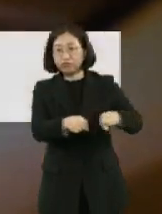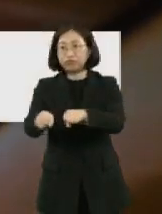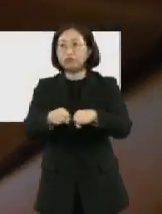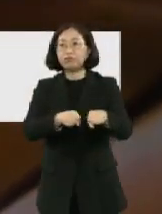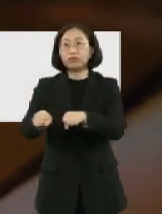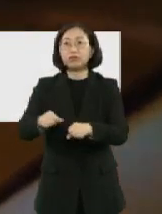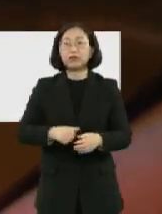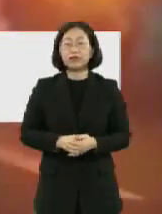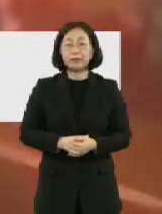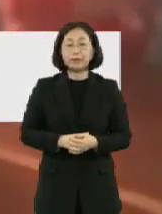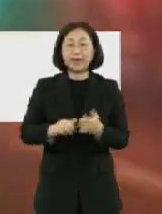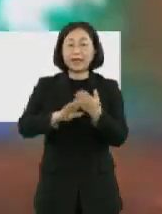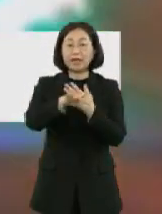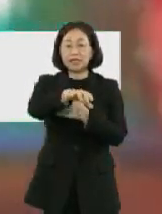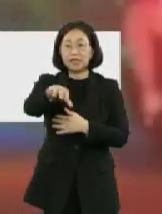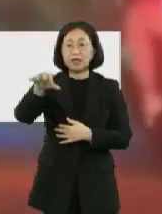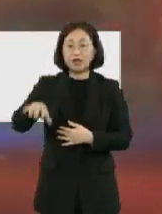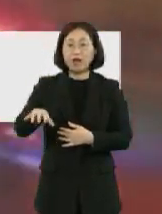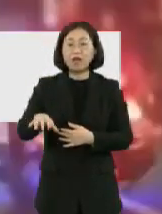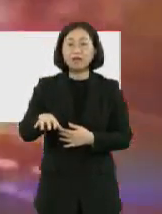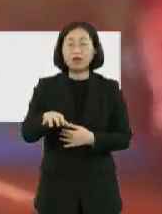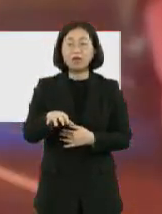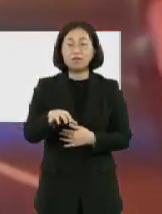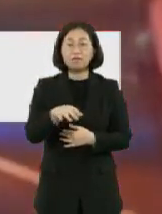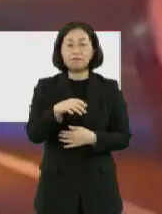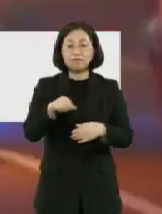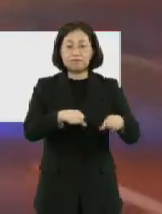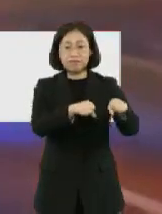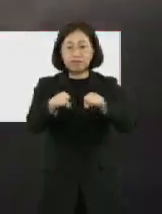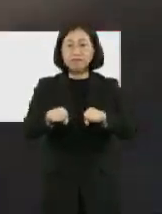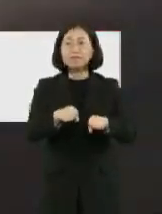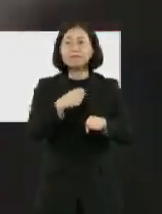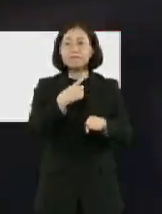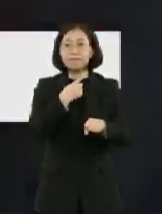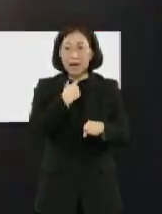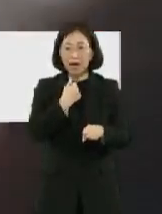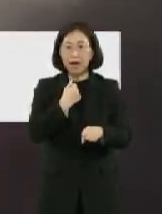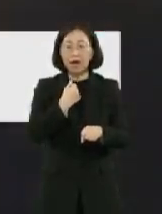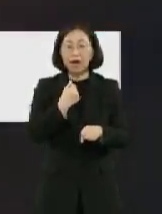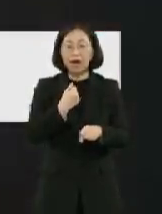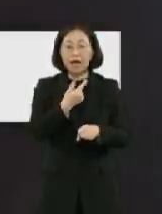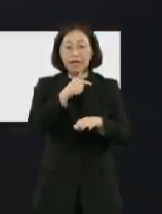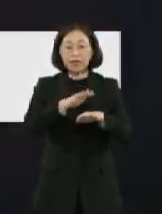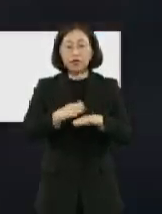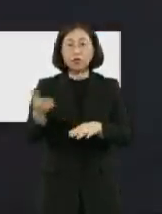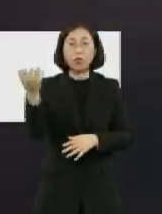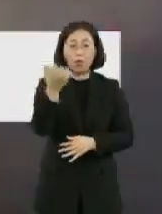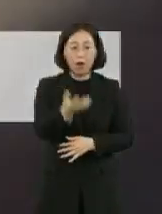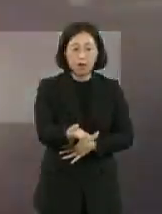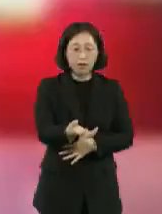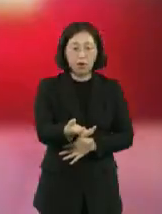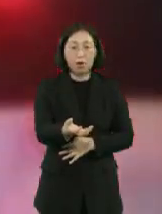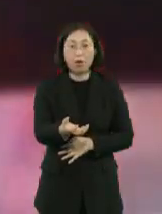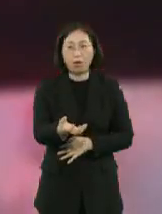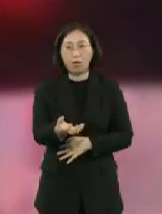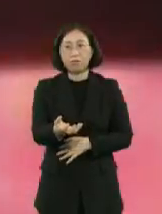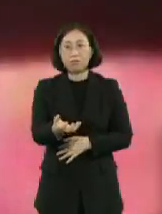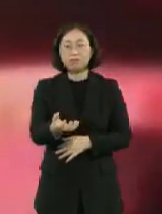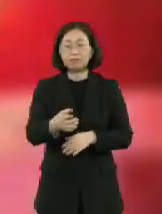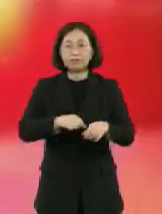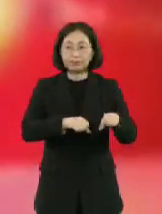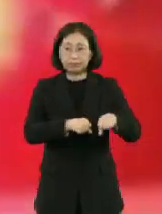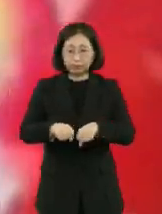전북 완주 등 다른 지역에서 폭주를 경험한 뒤 최근 폭주 행위가 없었던 대전까지 넘어와 범행 방법 등을